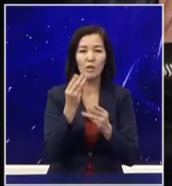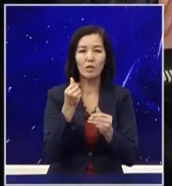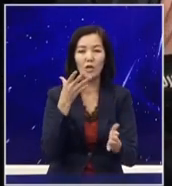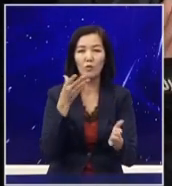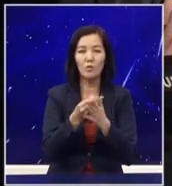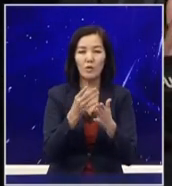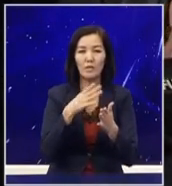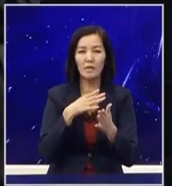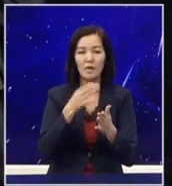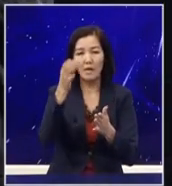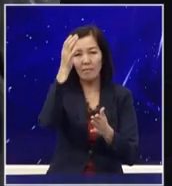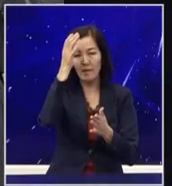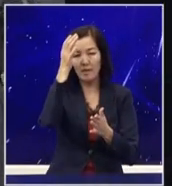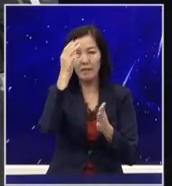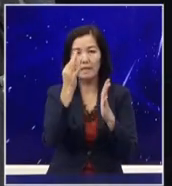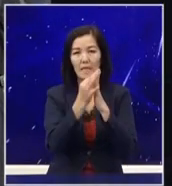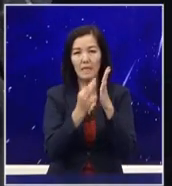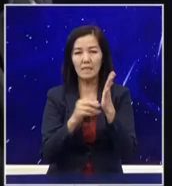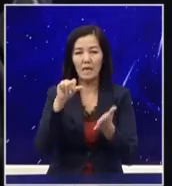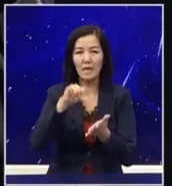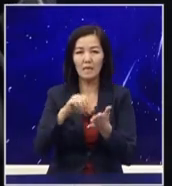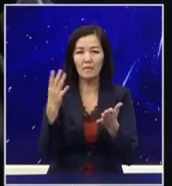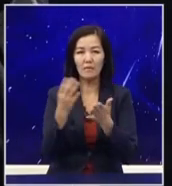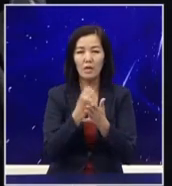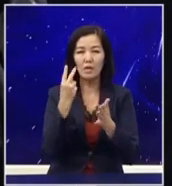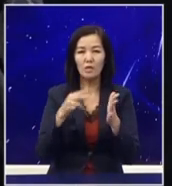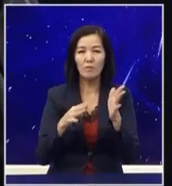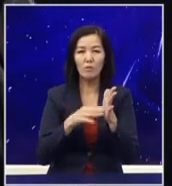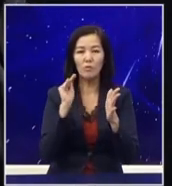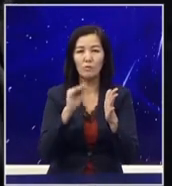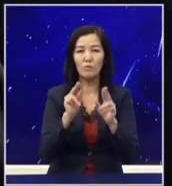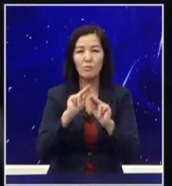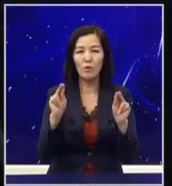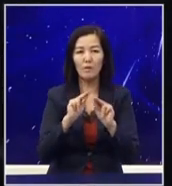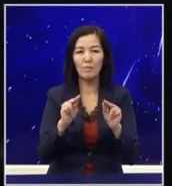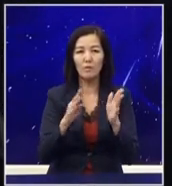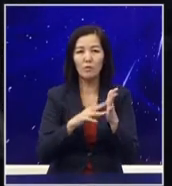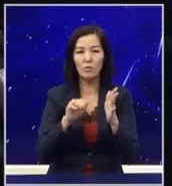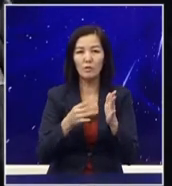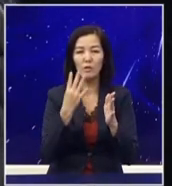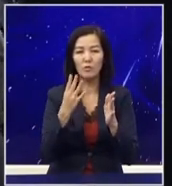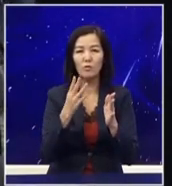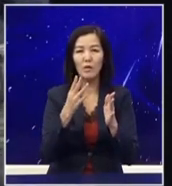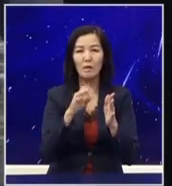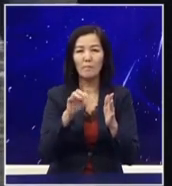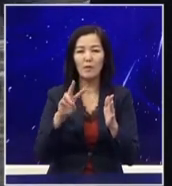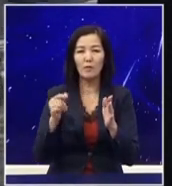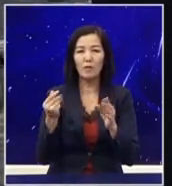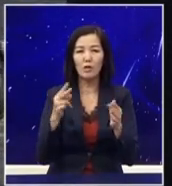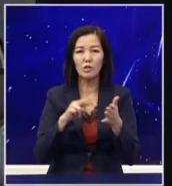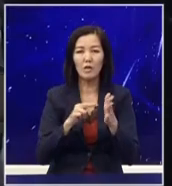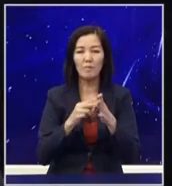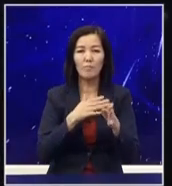төленді. Біліктілік тестілеуінен өткен біздің 29 мыңнан астам мұғалімізге 9-да 4 миллион қосымша қаржы